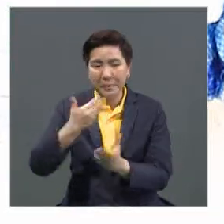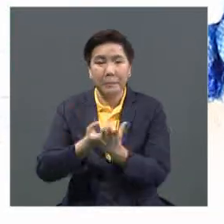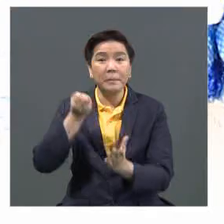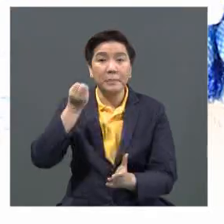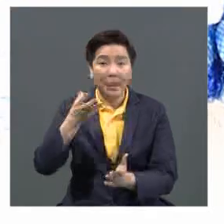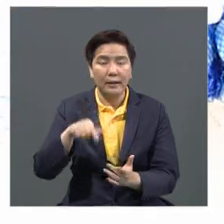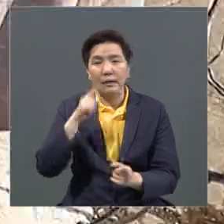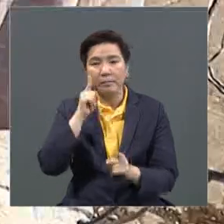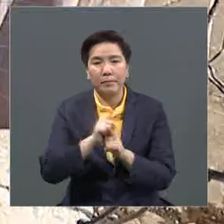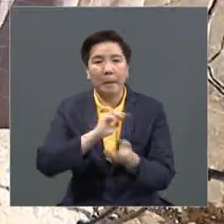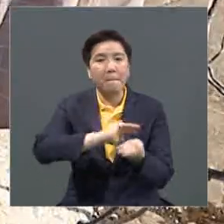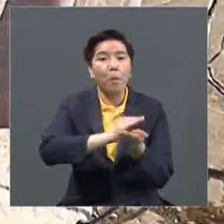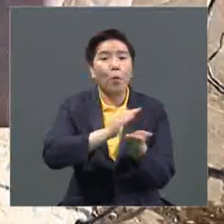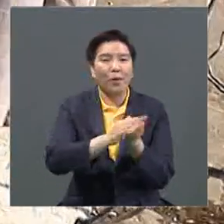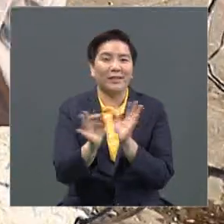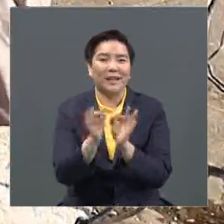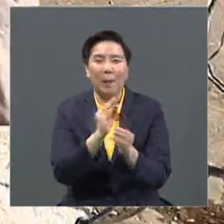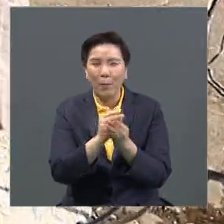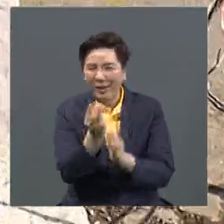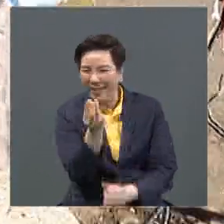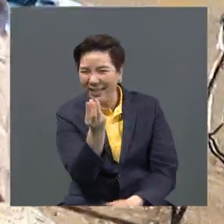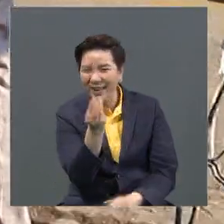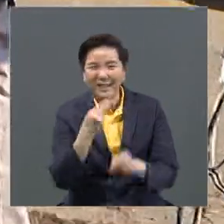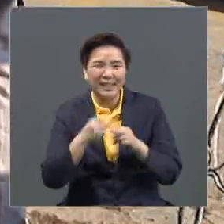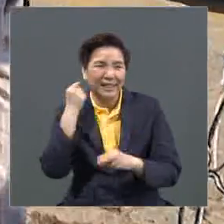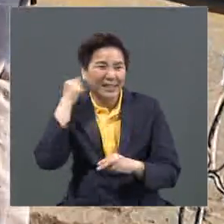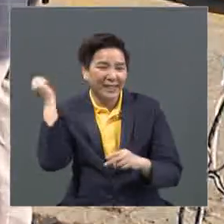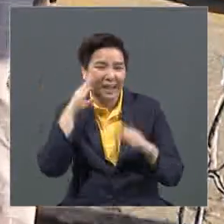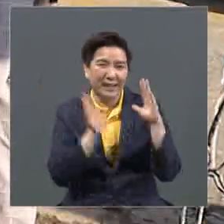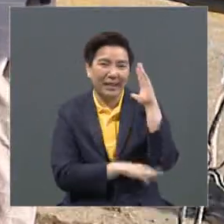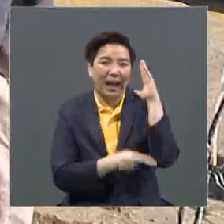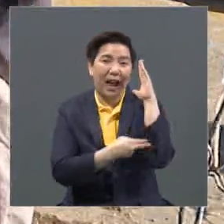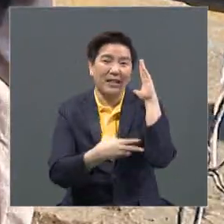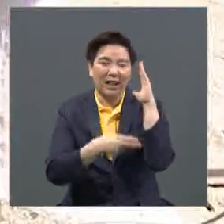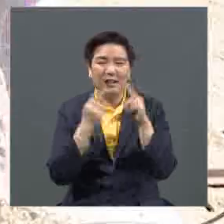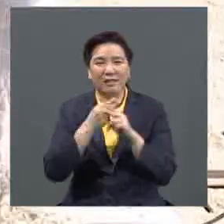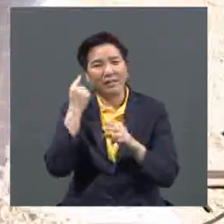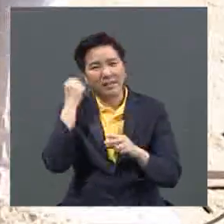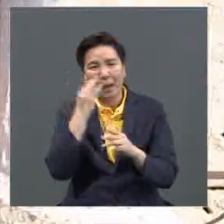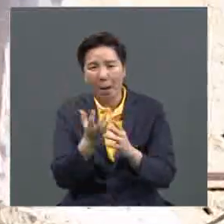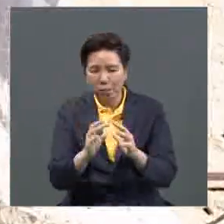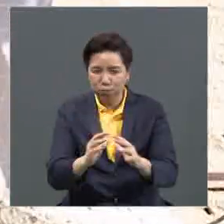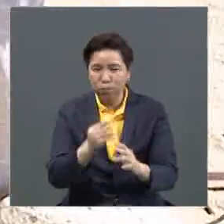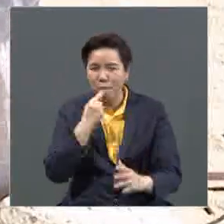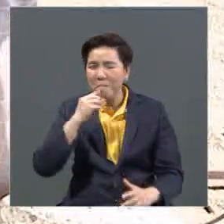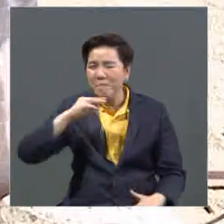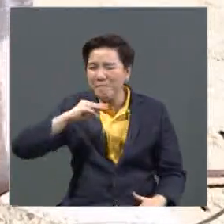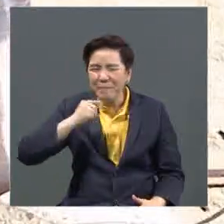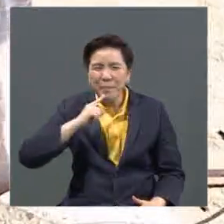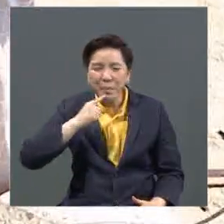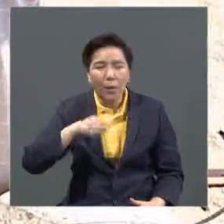นั้นก็ทำให้มะม่วงเบามะม่วงเบาอืดังๆก็คือหัดใหญ่นะค่ะมะม่วงเบาแช่อิ่ม